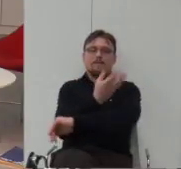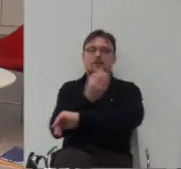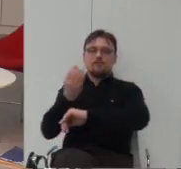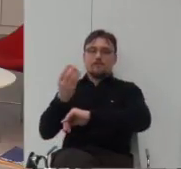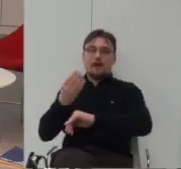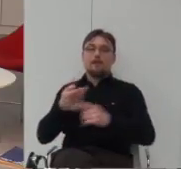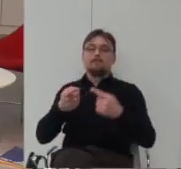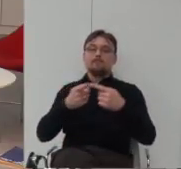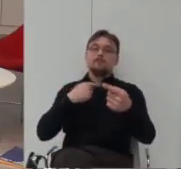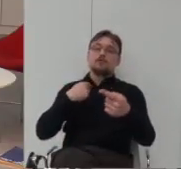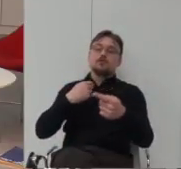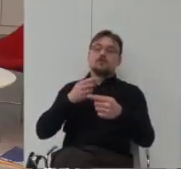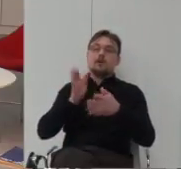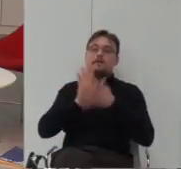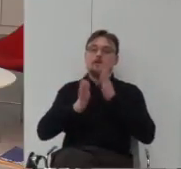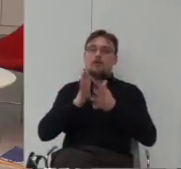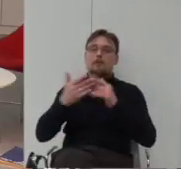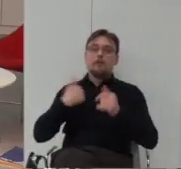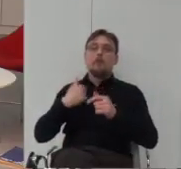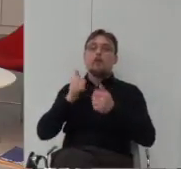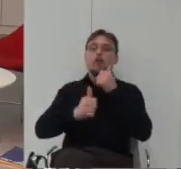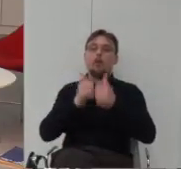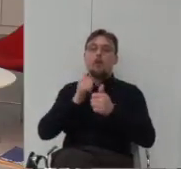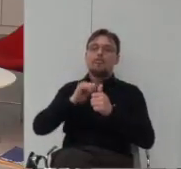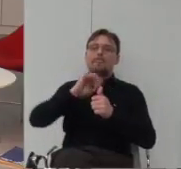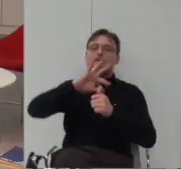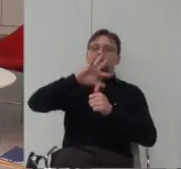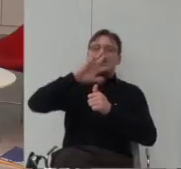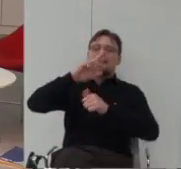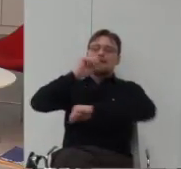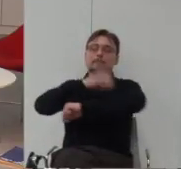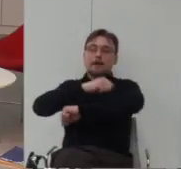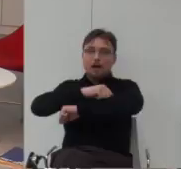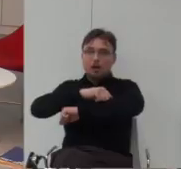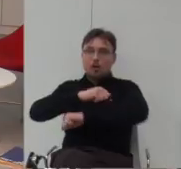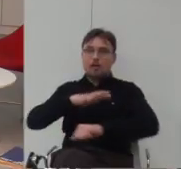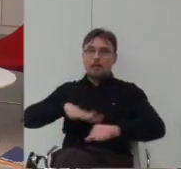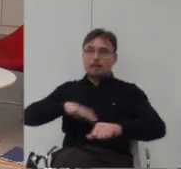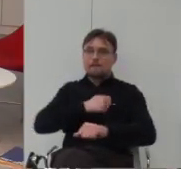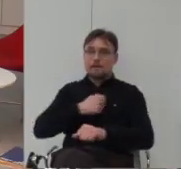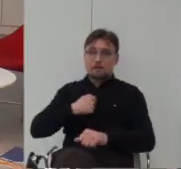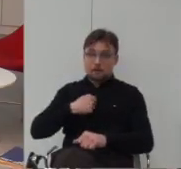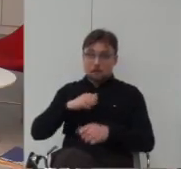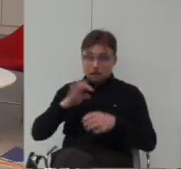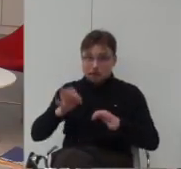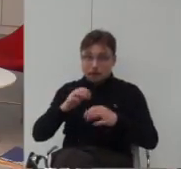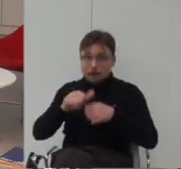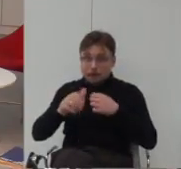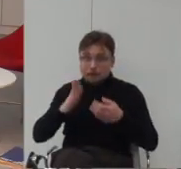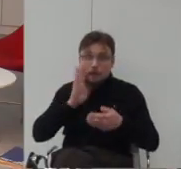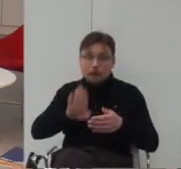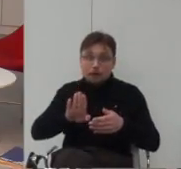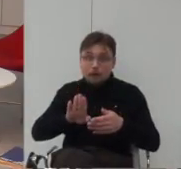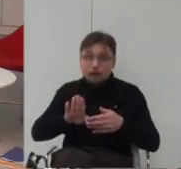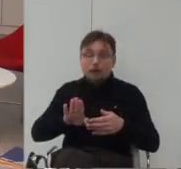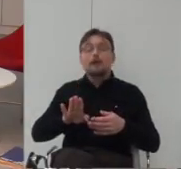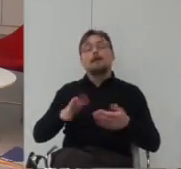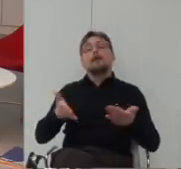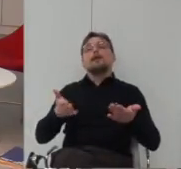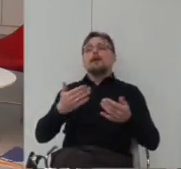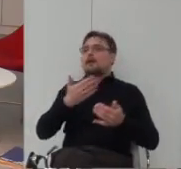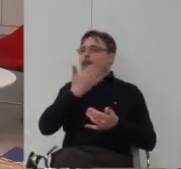był konkurs na najpiękniejszy balkon warszawski. Teraz też jest, tak? Nie wiem, czy to się